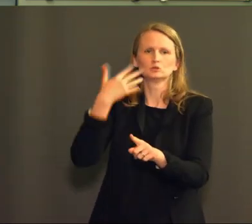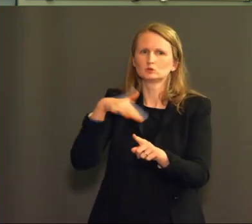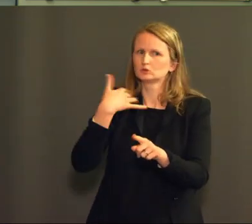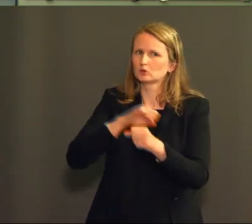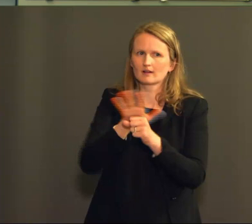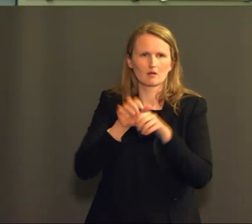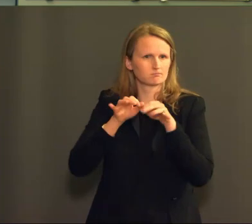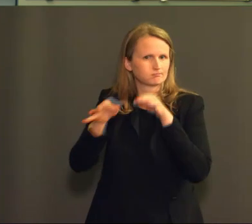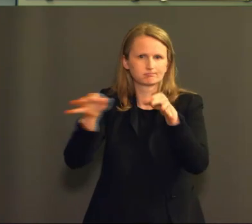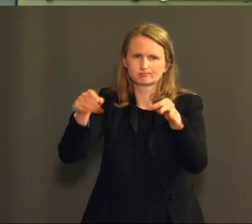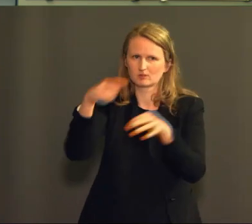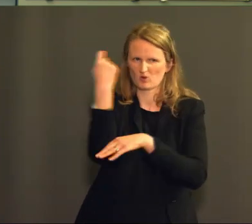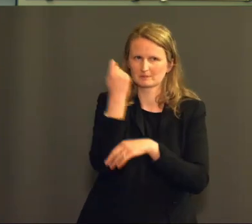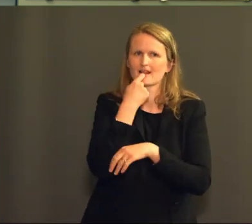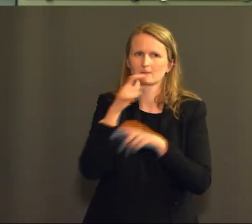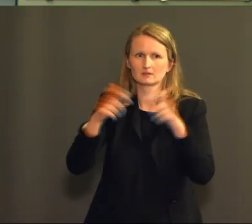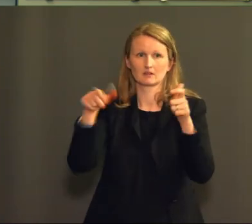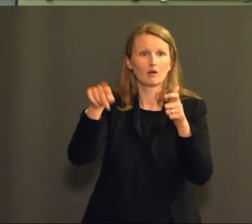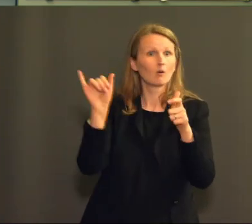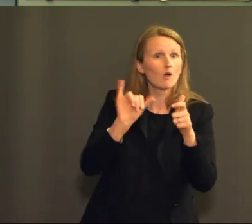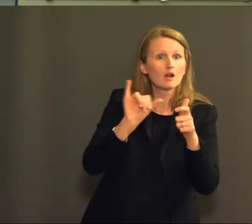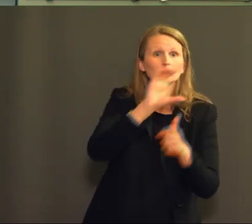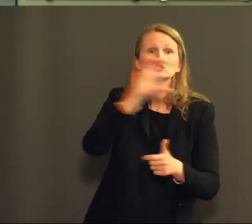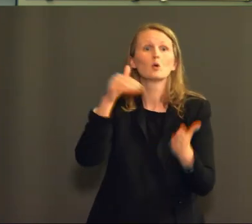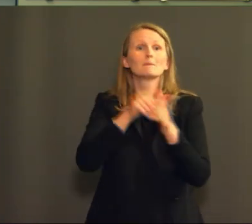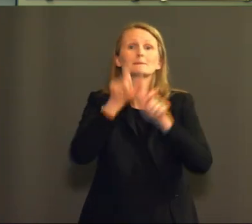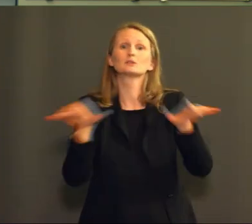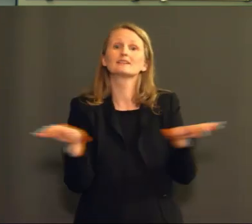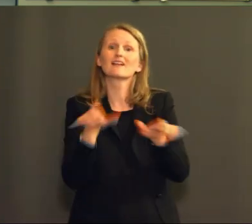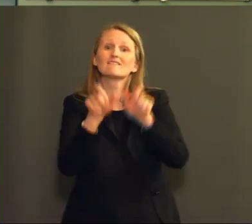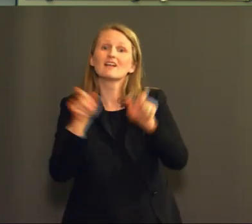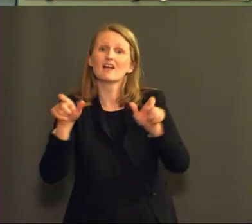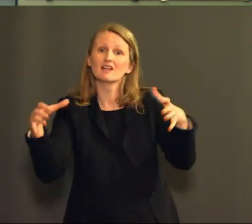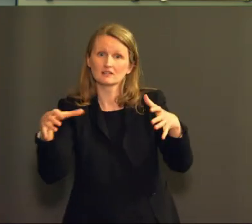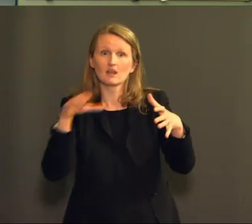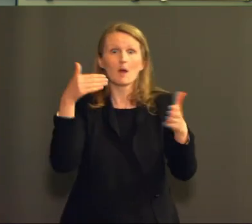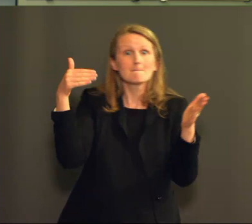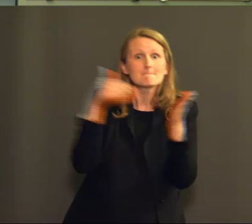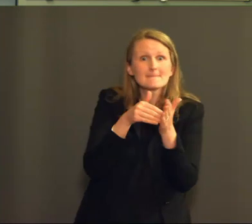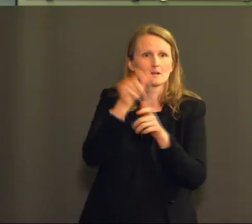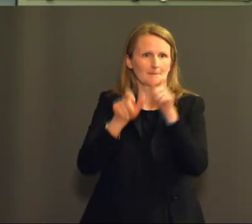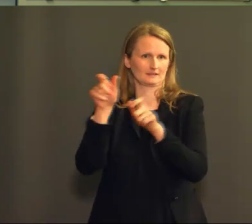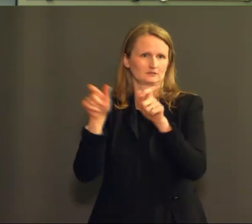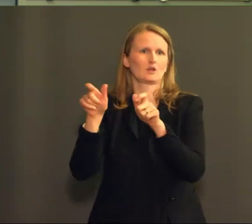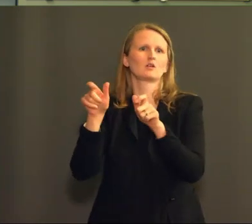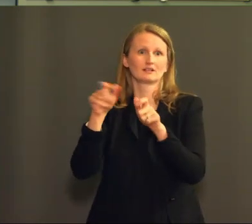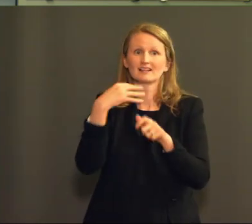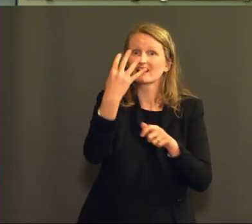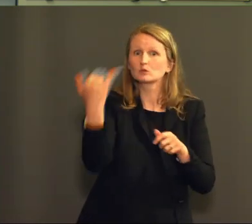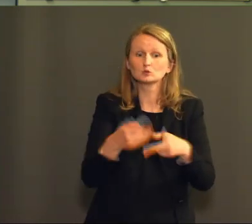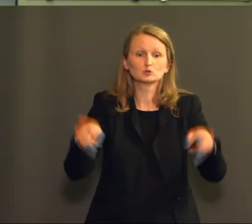Plus de 1 000 cas pour 100 000 travailleurs sur 14 jours. Le secteur de la transformation alimentaire nécessite donc une